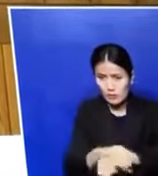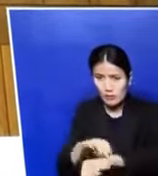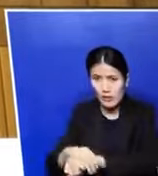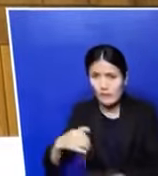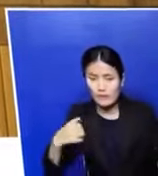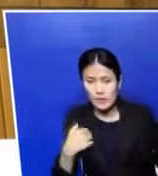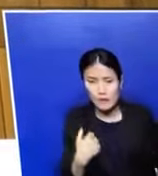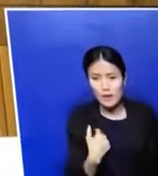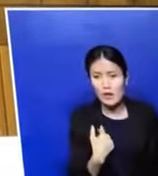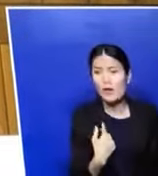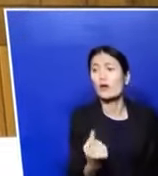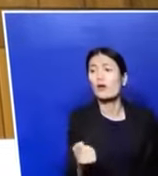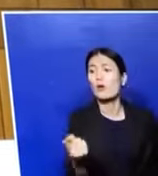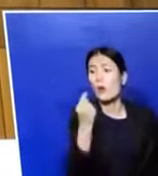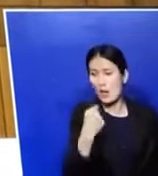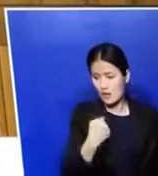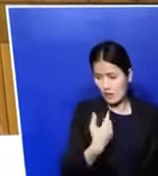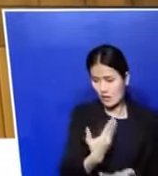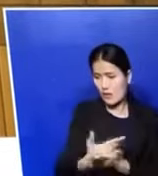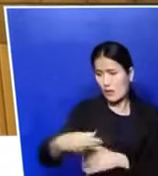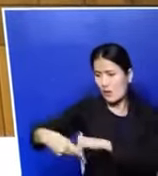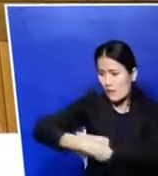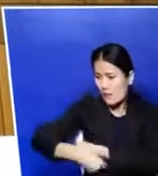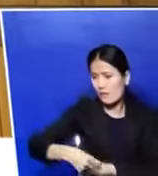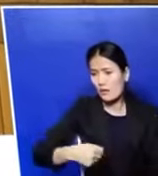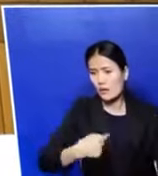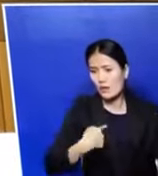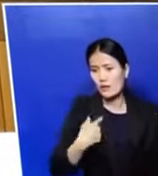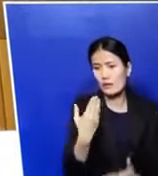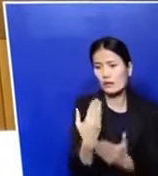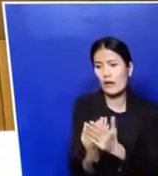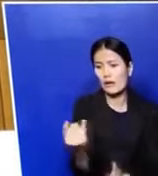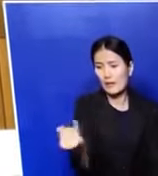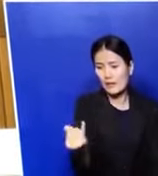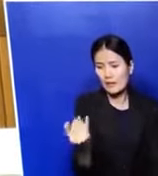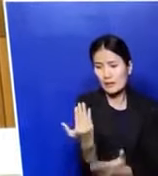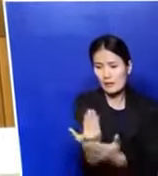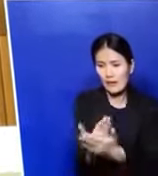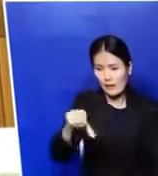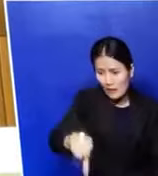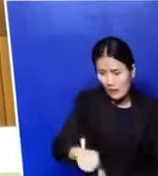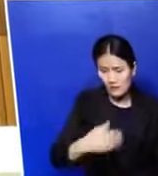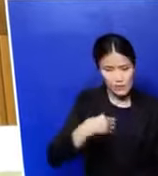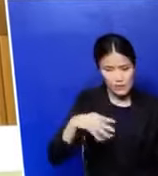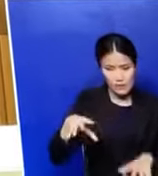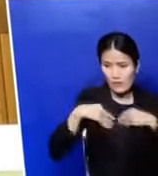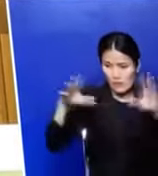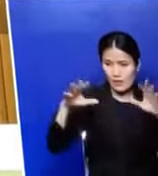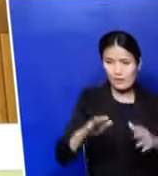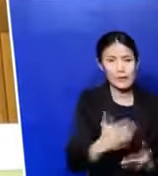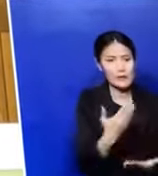ผมก็ไม่เกี่ยวข้องเงินชั่วชั่วไม่รับรับแต่สิทธิประโยชน์ของผมตามกฎหมายเท่